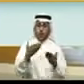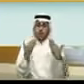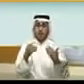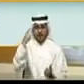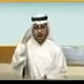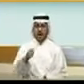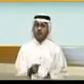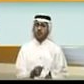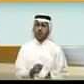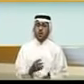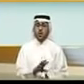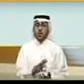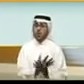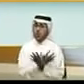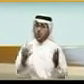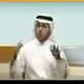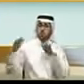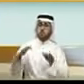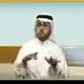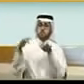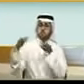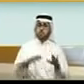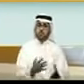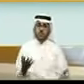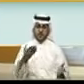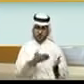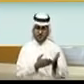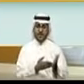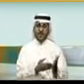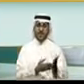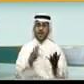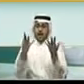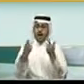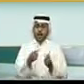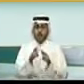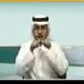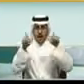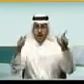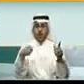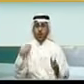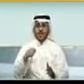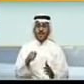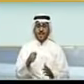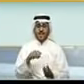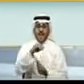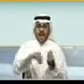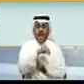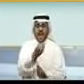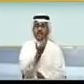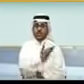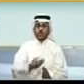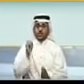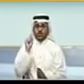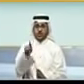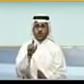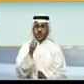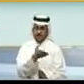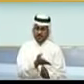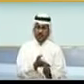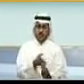181 ألف معتمر. نعم، جاء ذلك بحسب مؤشر العمرة الأسبوعية الذي أطلقته وزارة الحج والعمرة مع مطلع العام الهجري